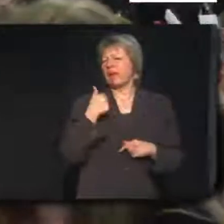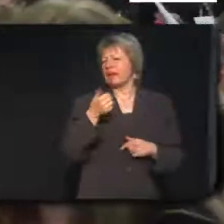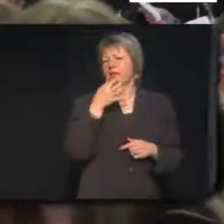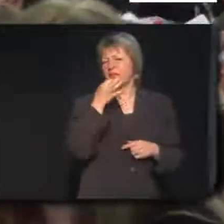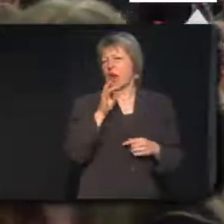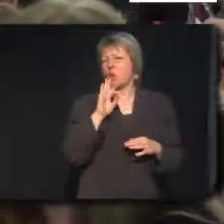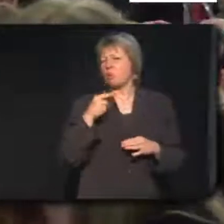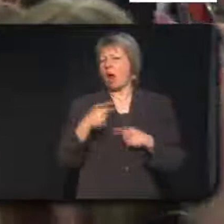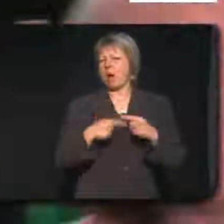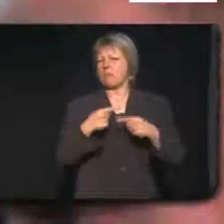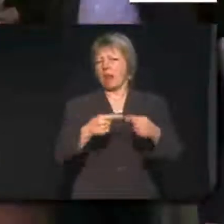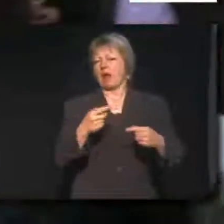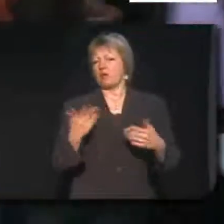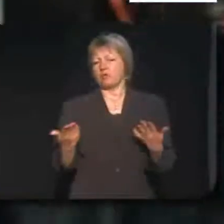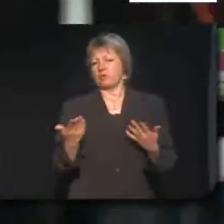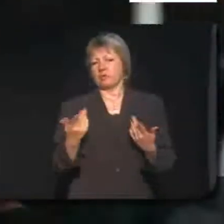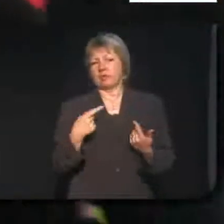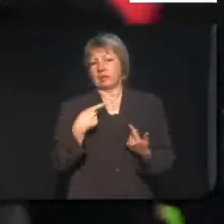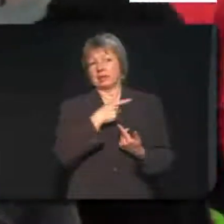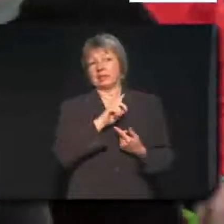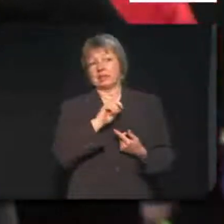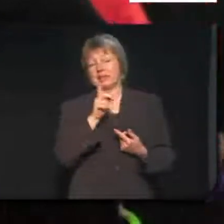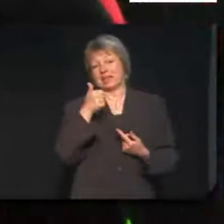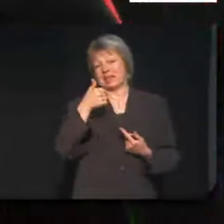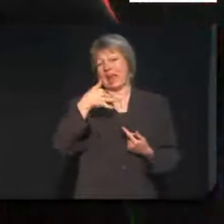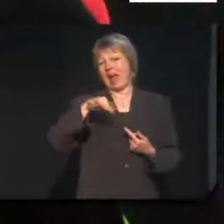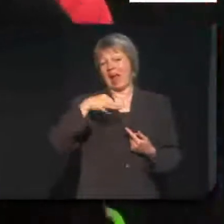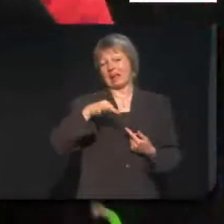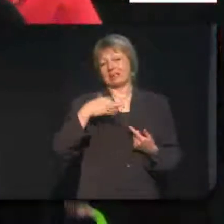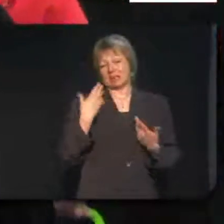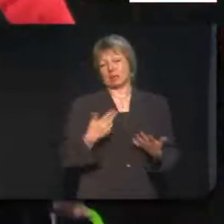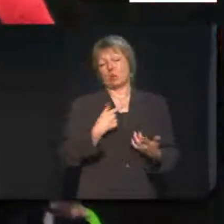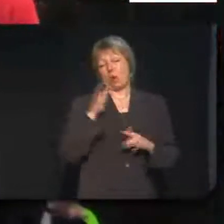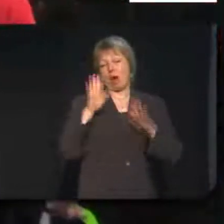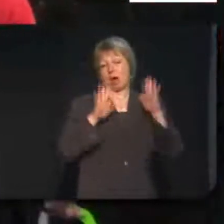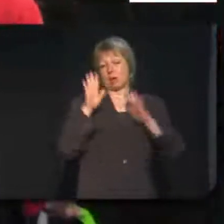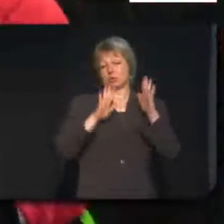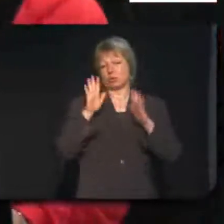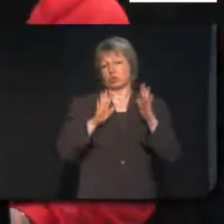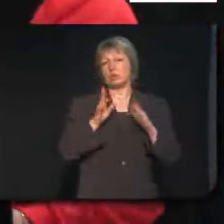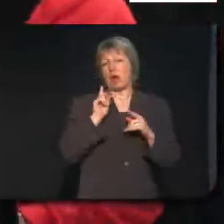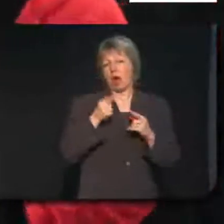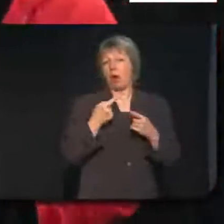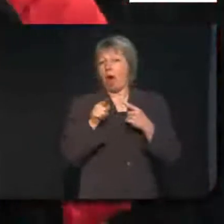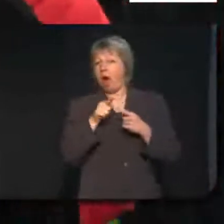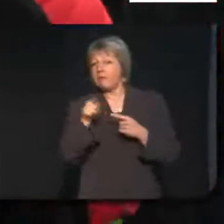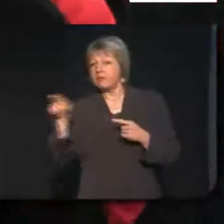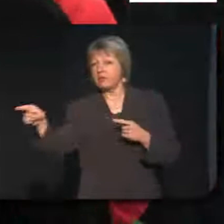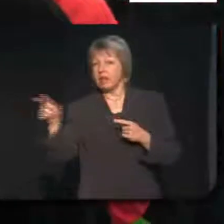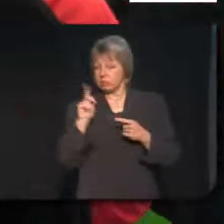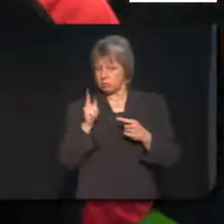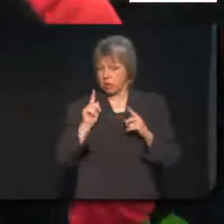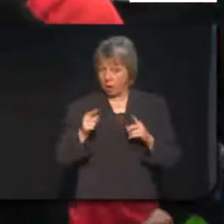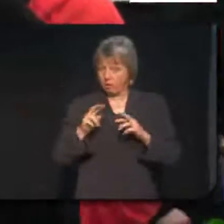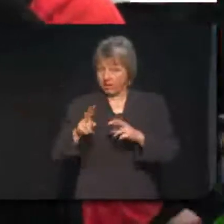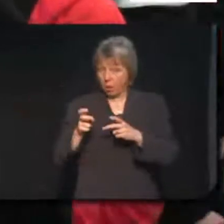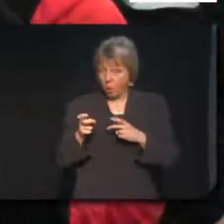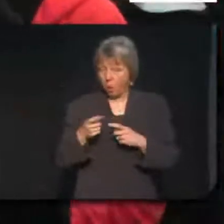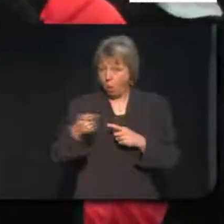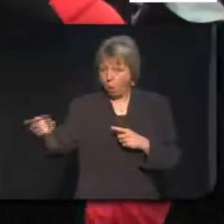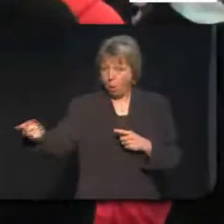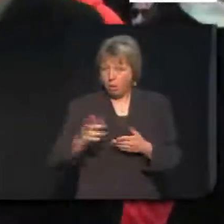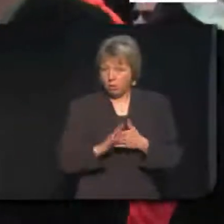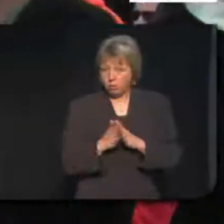nicht die einzige Abstimmung die wir auf diese Art gemacht haben sonst werden auch noch andere müssen die auch wiederholt werden oder weiter abgestimmt